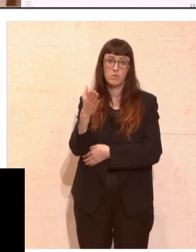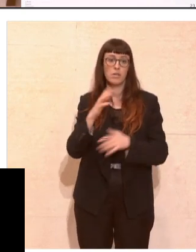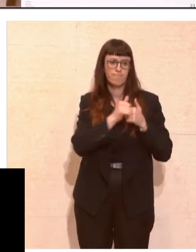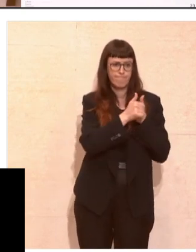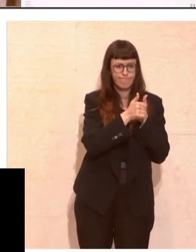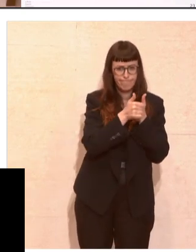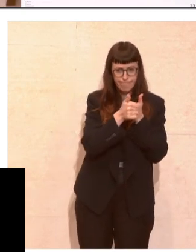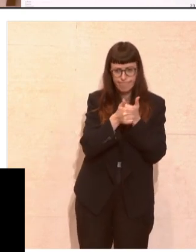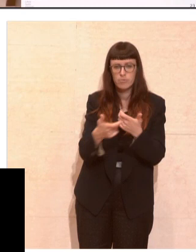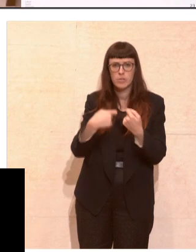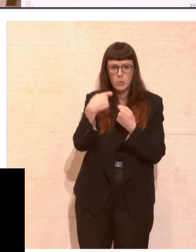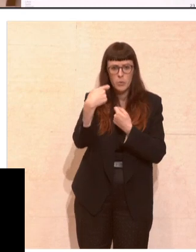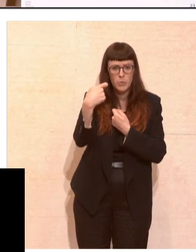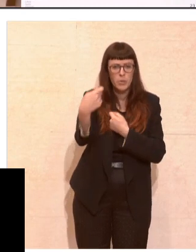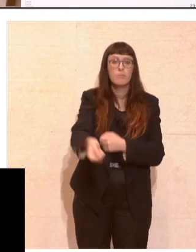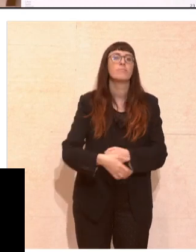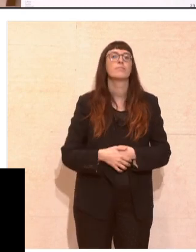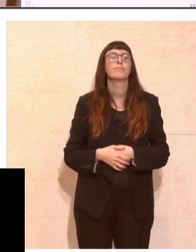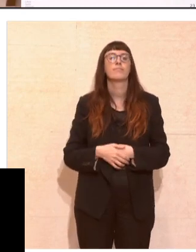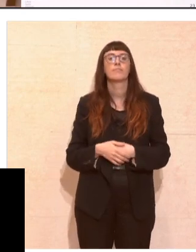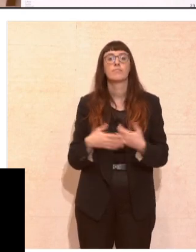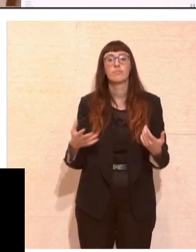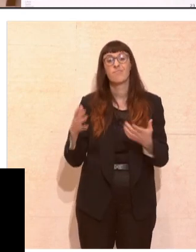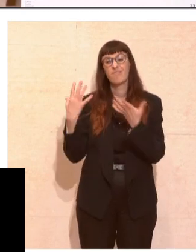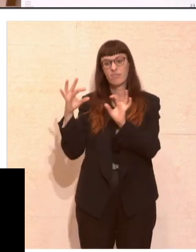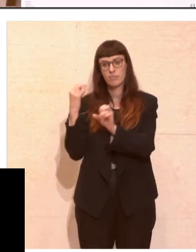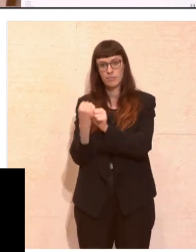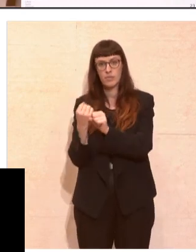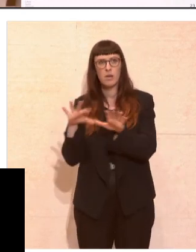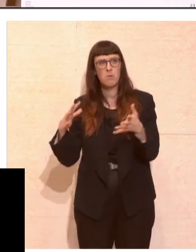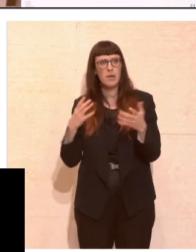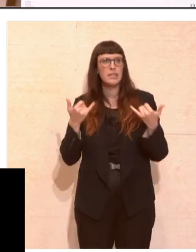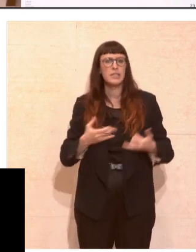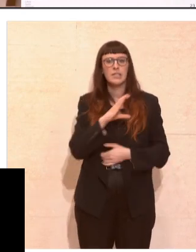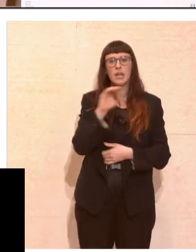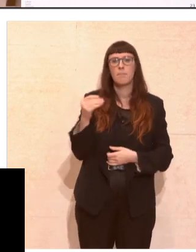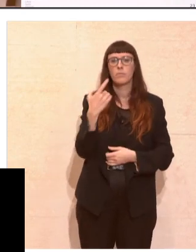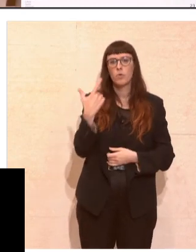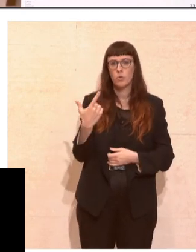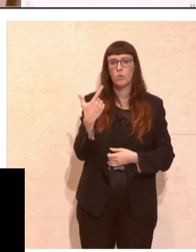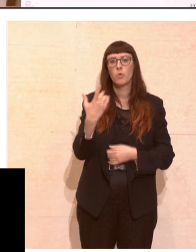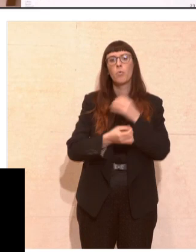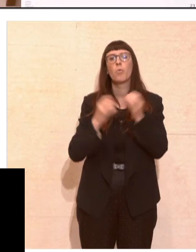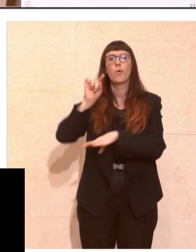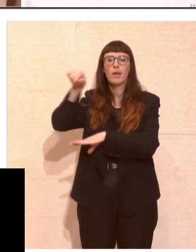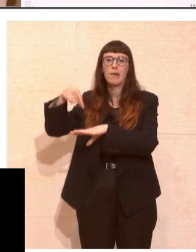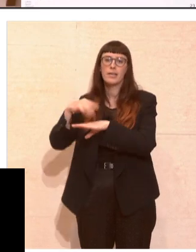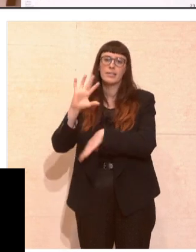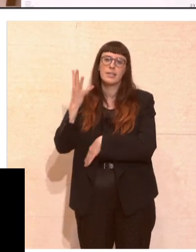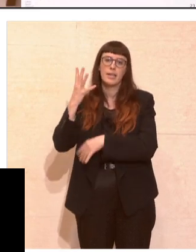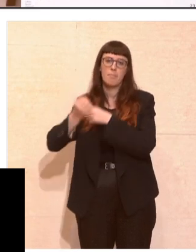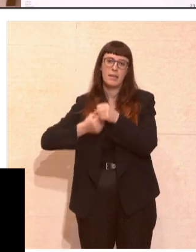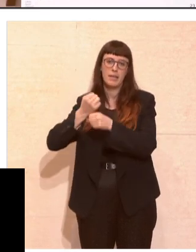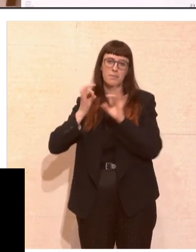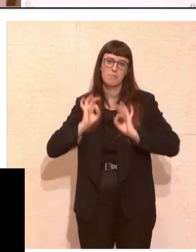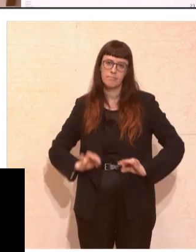suivi dans le temps. Donc, à 10 ans, qui est l'équivalent pour vous, le CM2, et pour le Québec, le 5e année du primaire, on a demandé